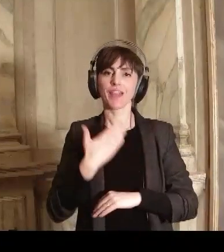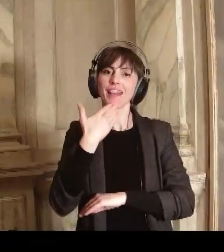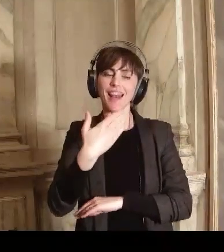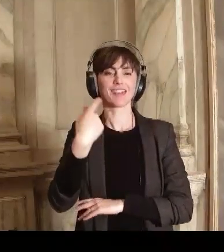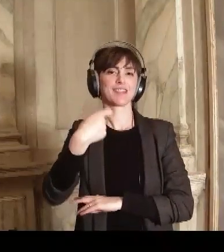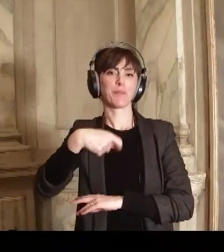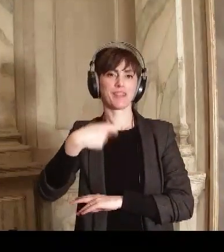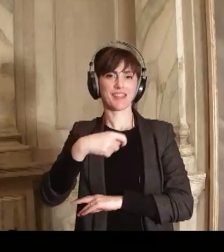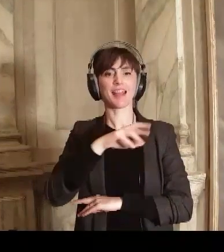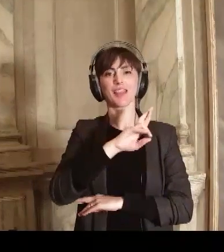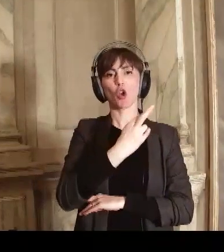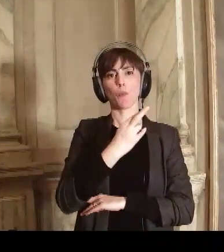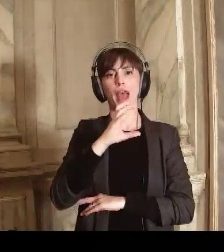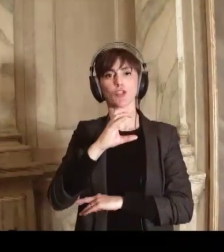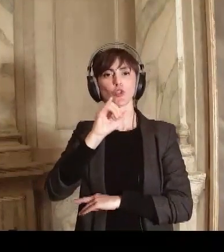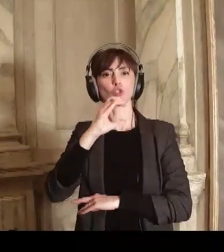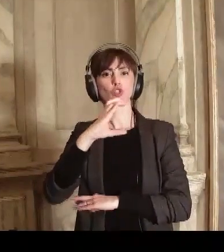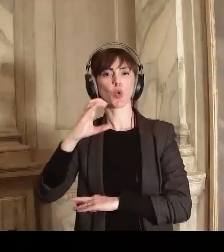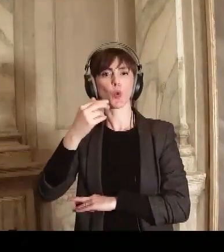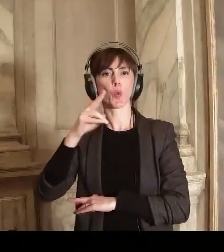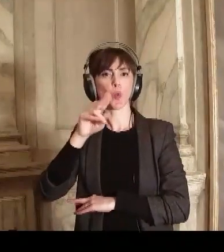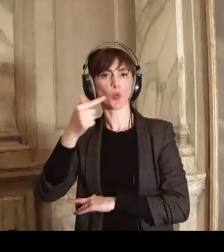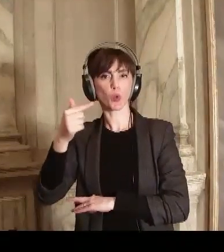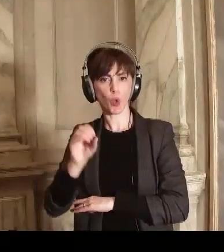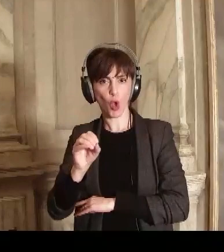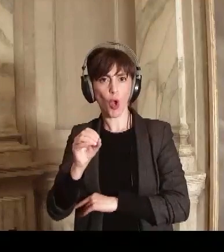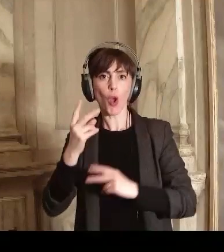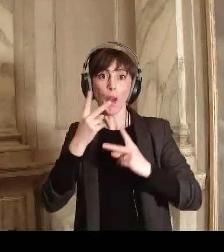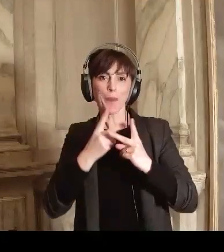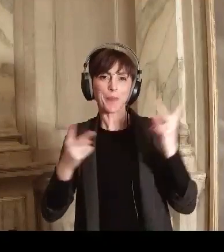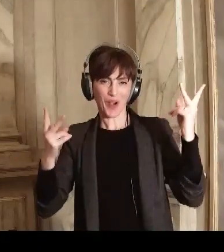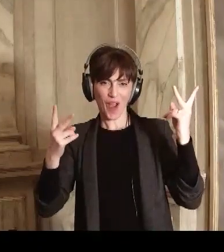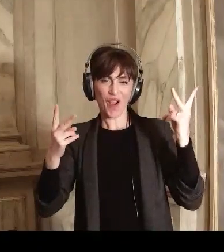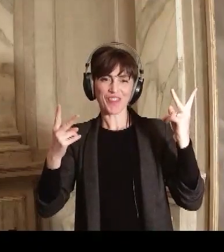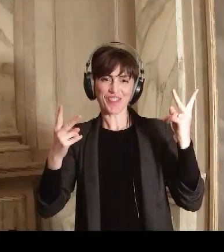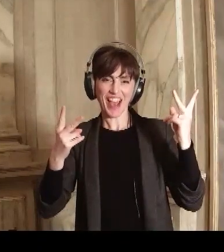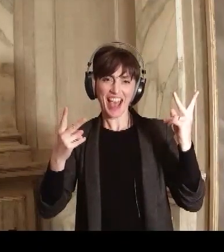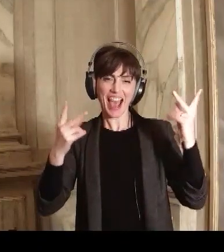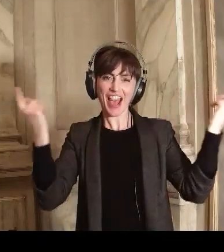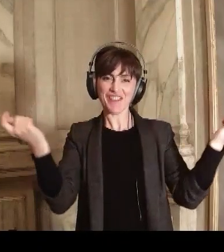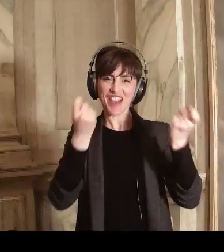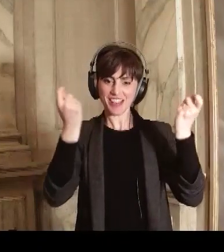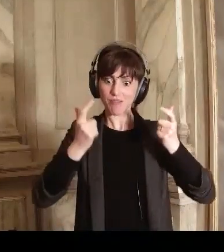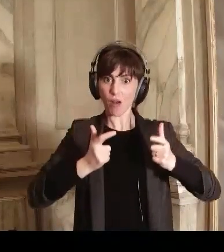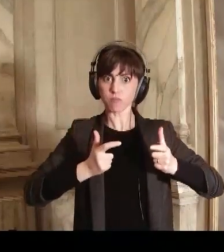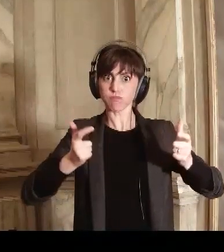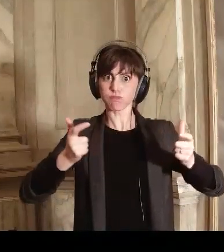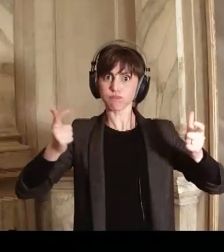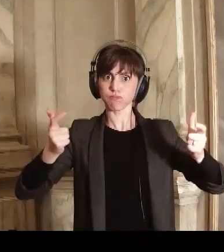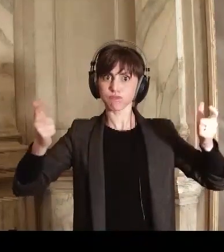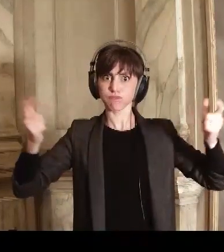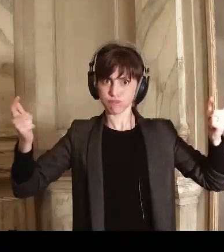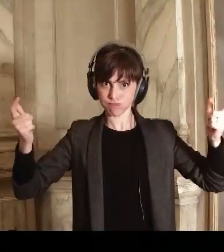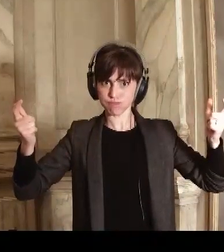Roberto Ciccutto, che in primis ha permesso di tentare un incanto prolungato, facendo crescere il festival a dismisura con ben